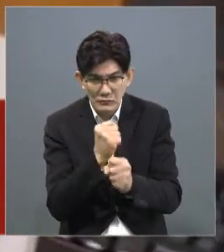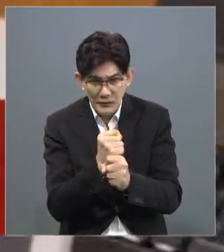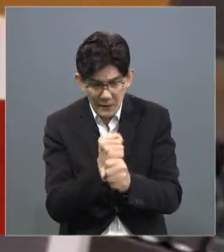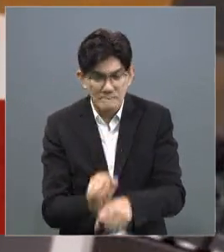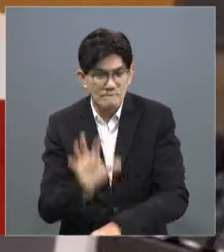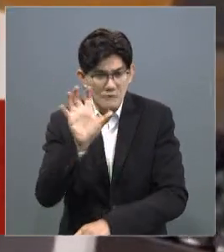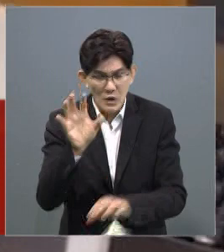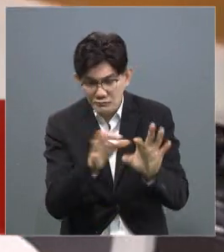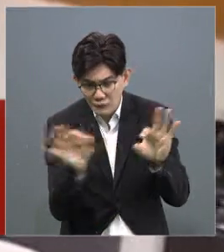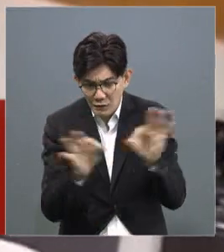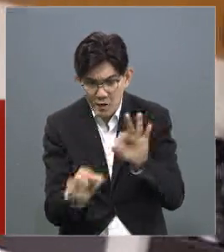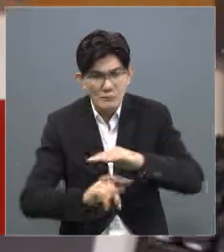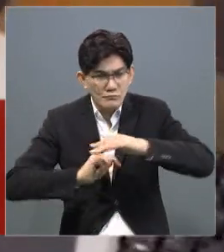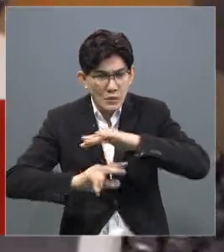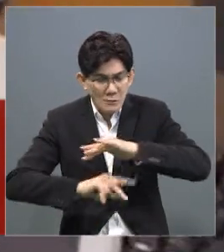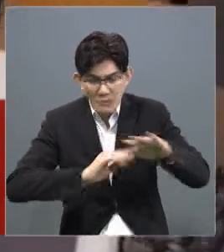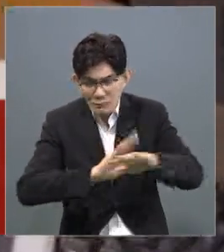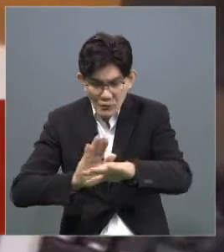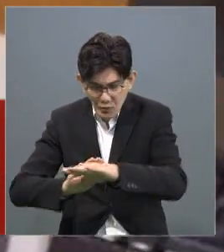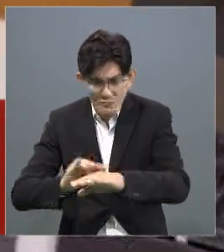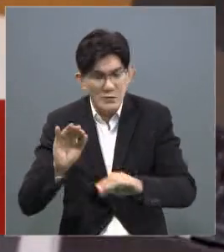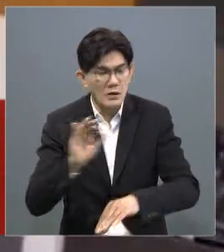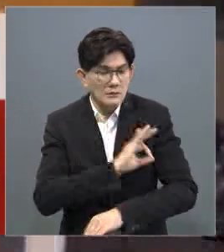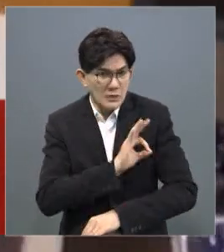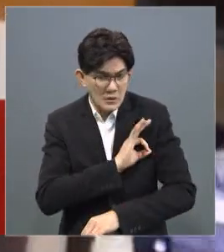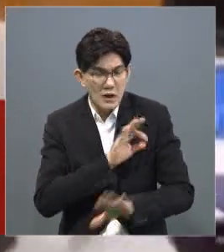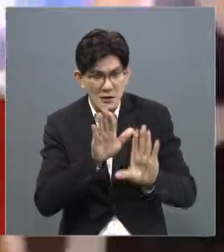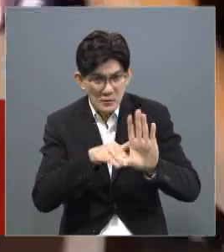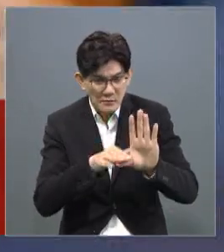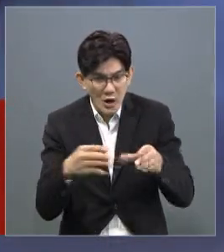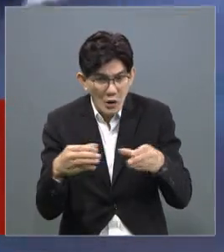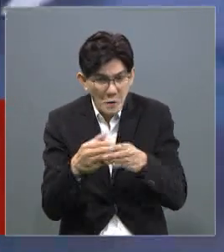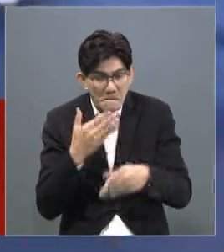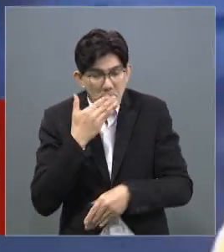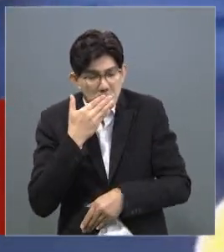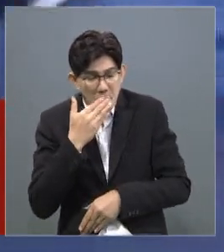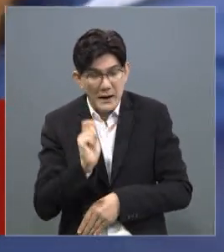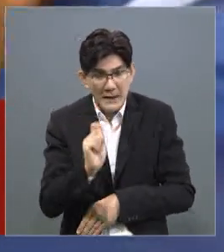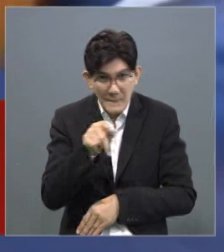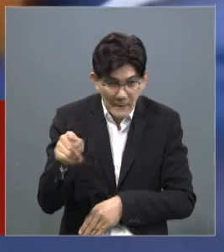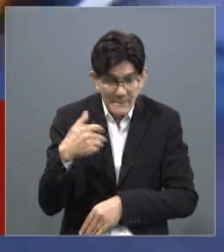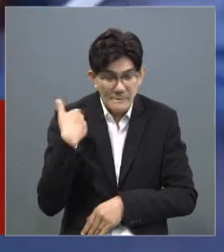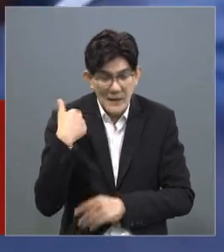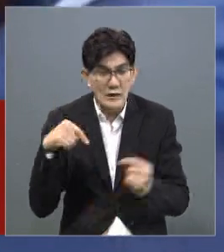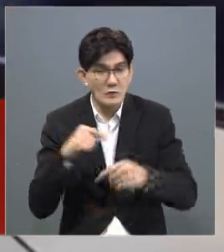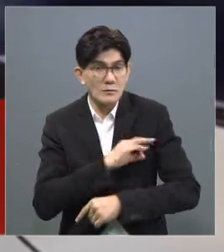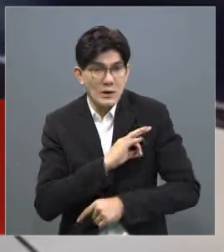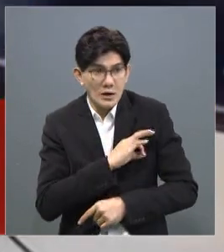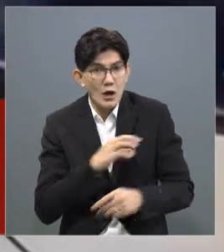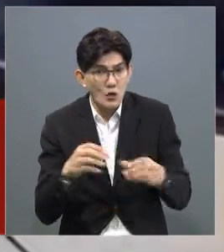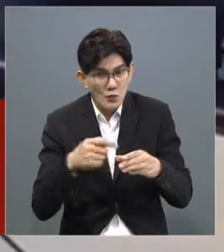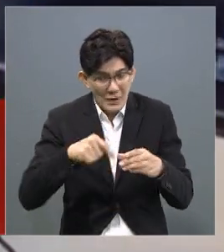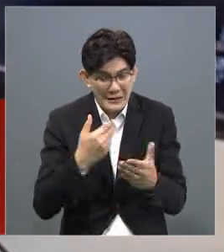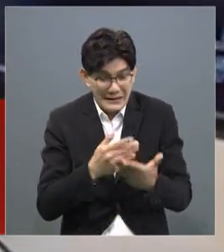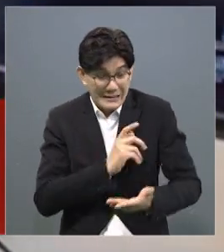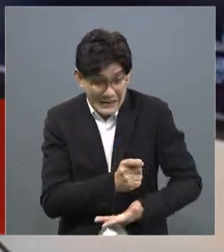โพสต์ข้อความโฆษณาชักชวนให้สมัครสมาชิกเข้ากลุ่มลับในแอปหนึนะคะคือสมาชิกถ้าจะเข้ากลุ่มนี้เนี่ยจะต้อง